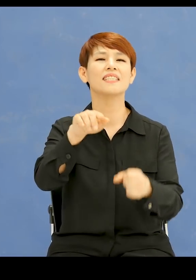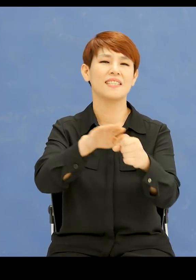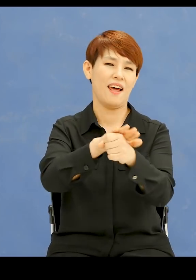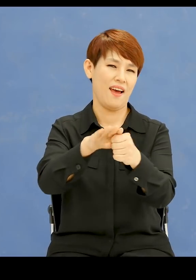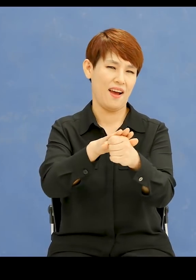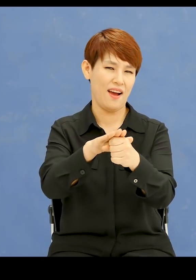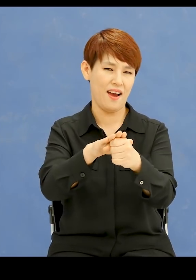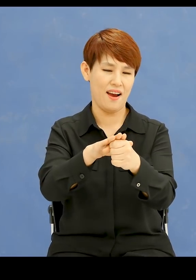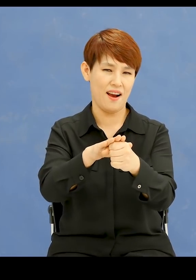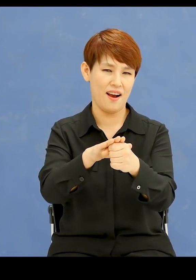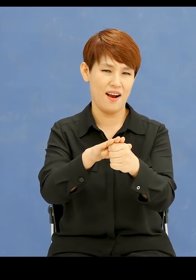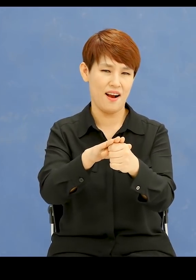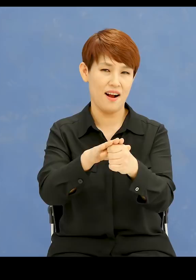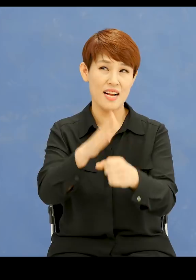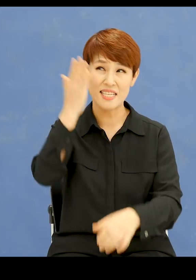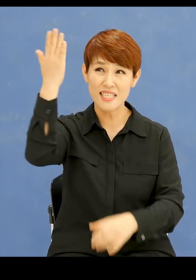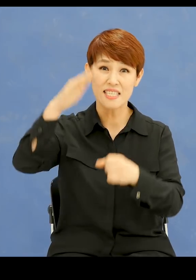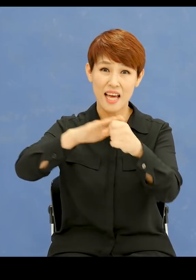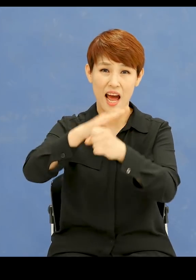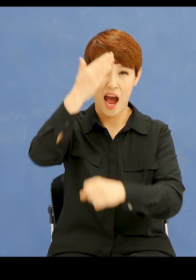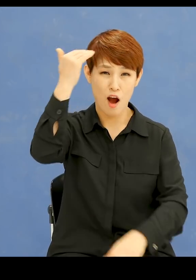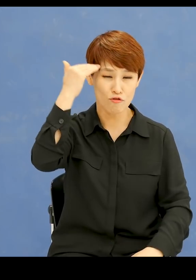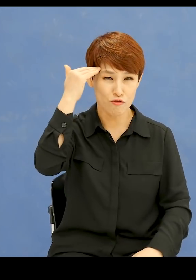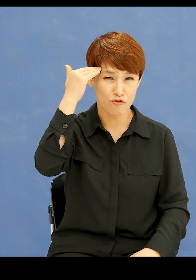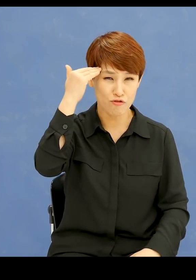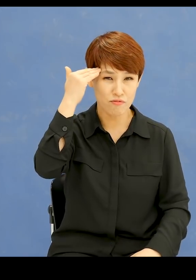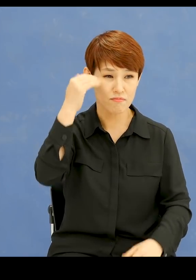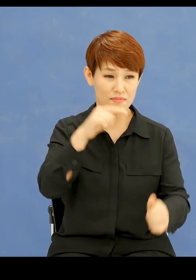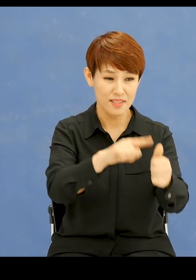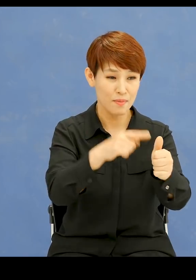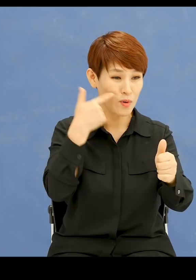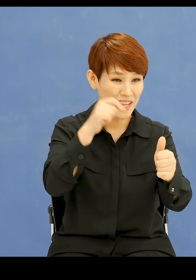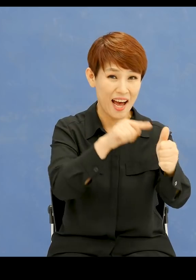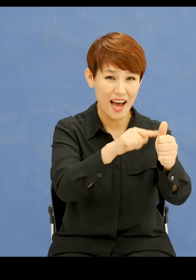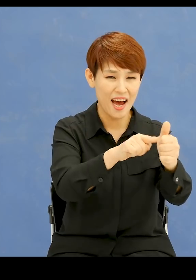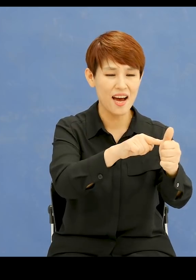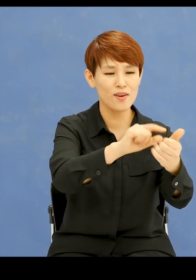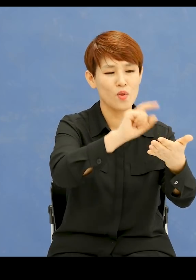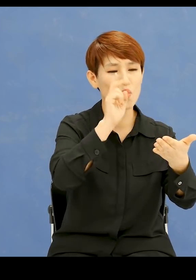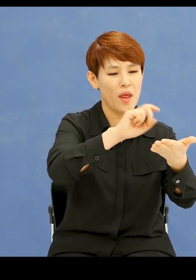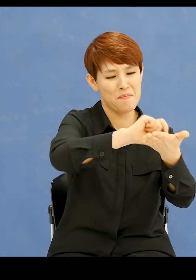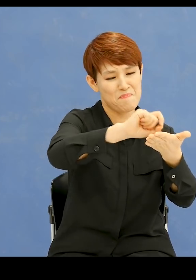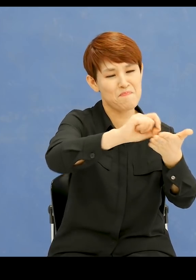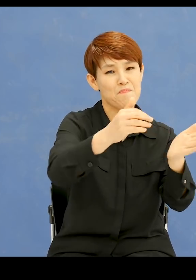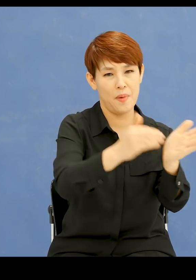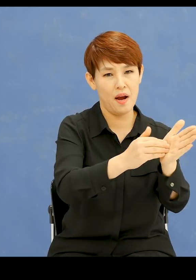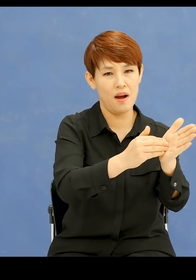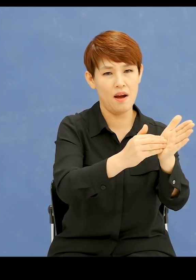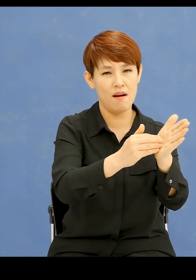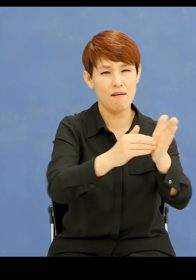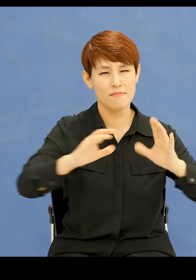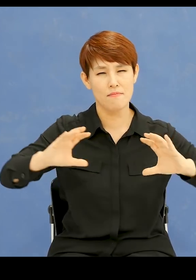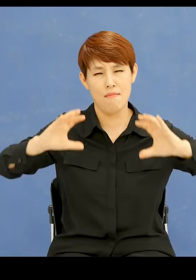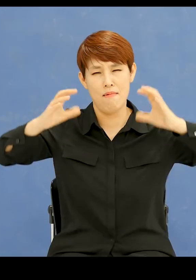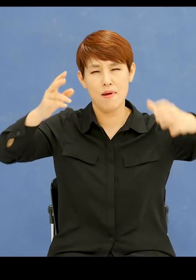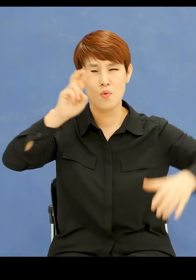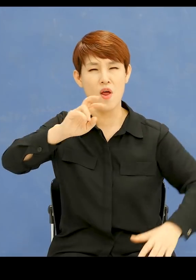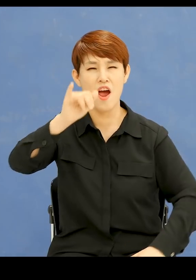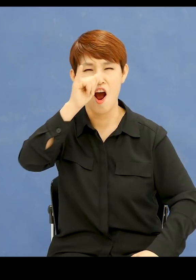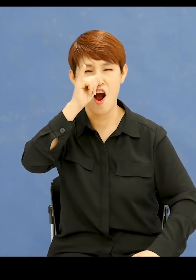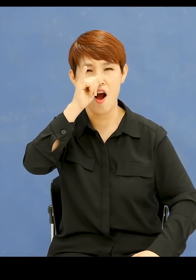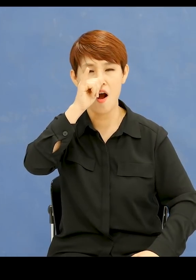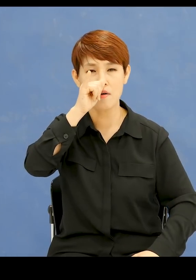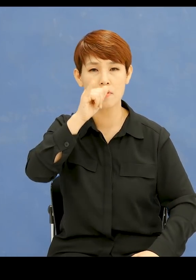있습니다. 이 곡이 한국에 있는 이 목사가 네. 쓴 곡인데 전 세계에서 이 곡이 불려지고 있답니다. 이렇게 그